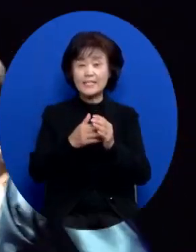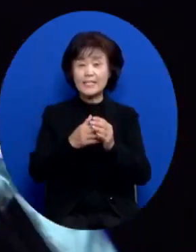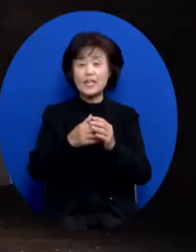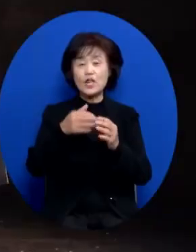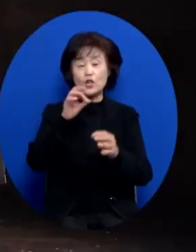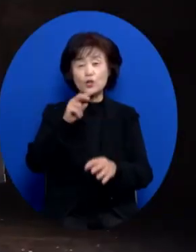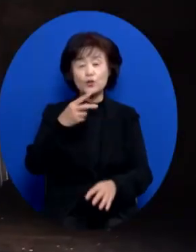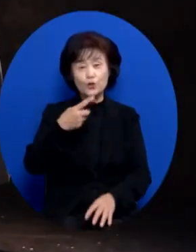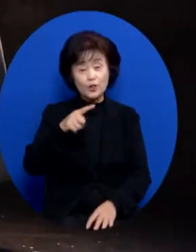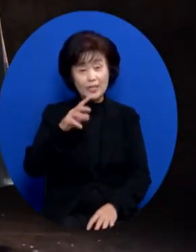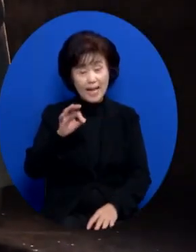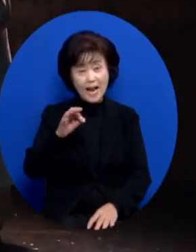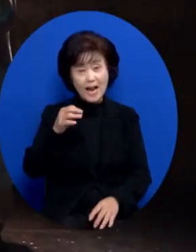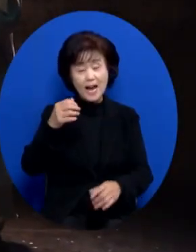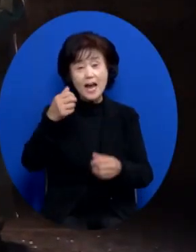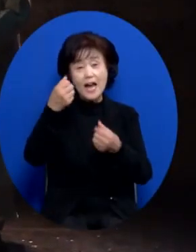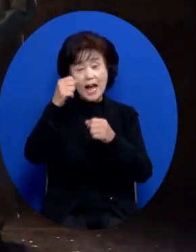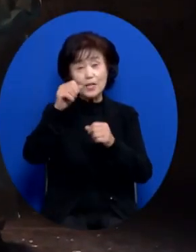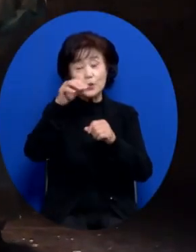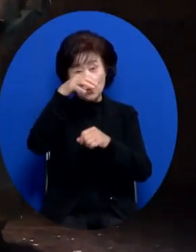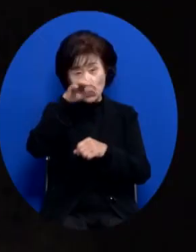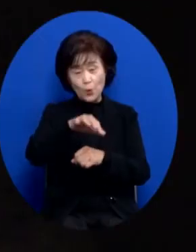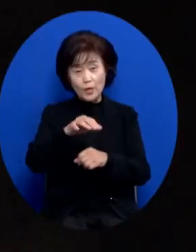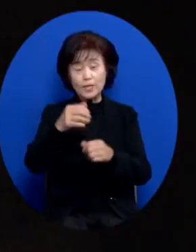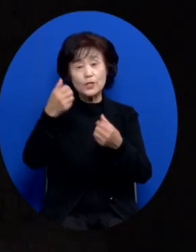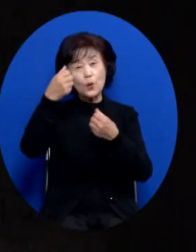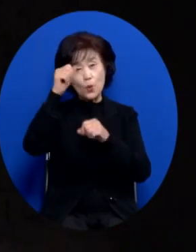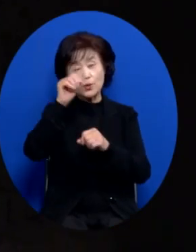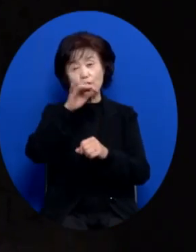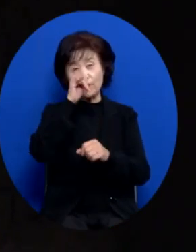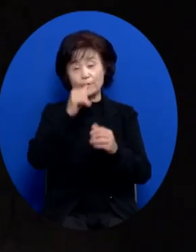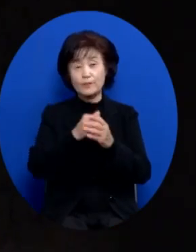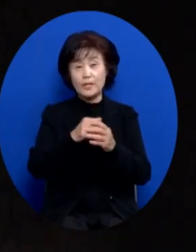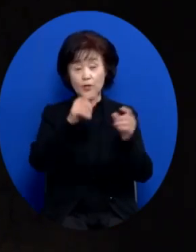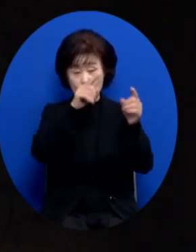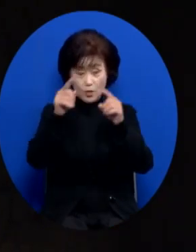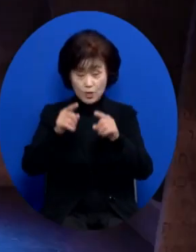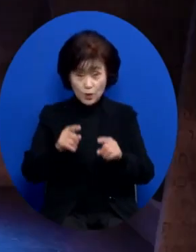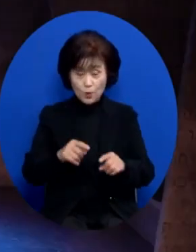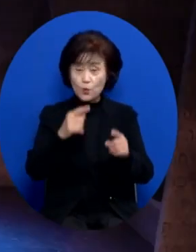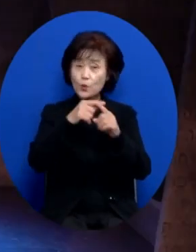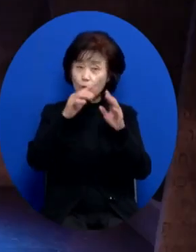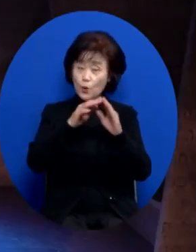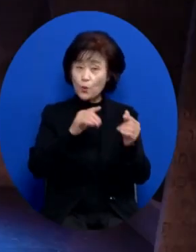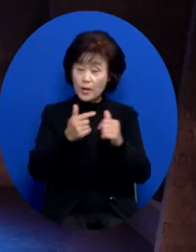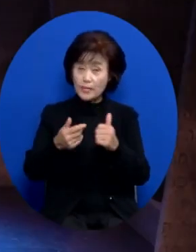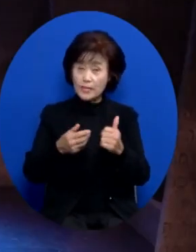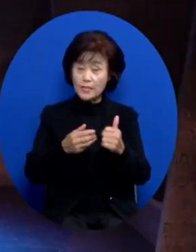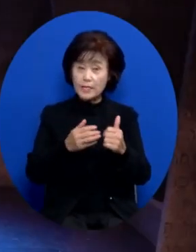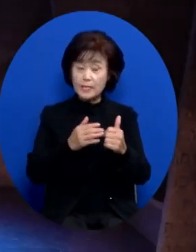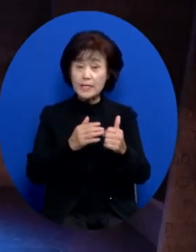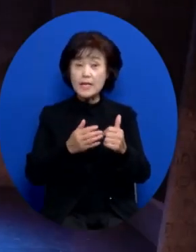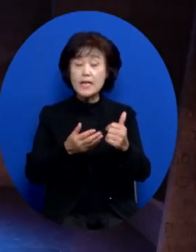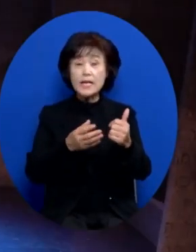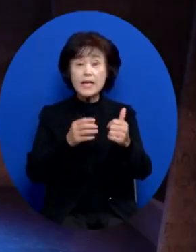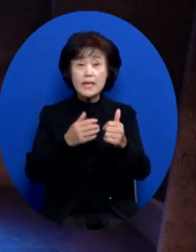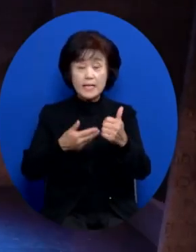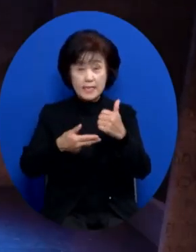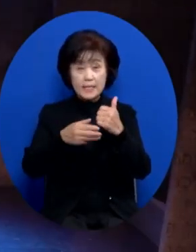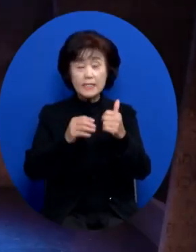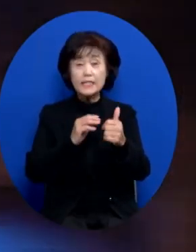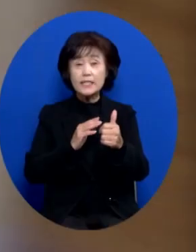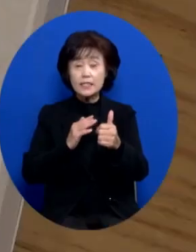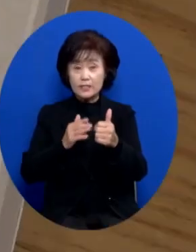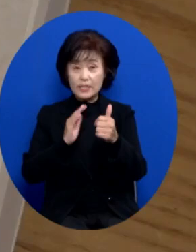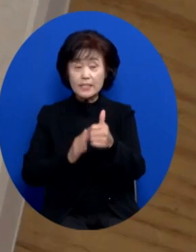공연합니다. 또 오는 12월까지 전국 각 교회에 신청을 받아 찾아가는 뮤지컬로도 만날 수